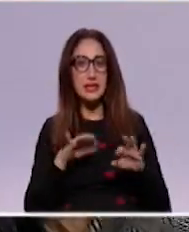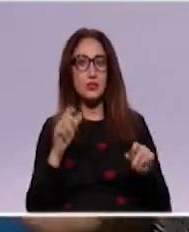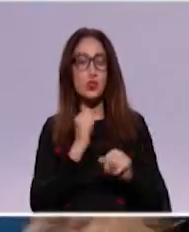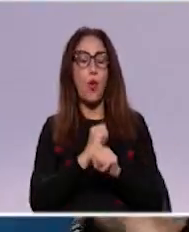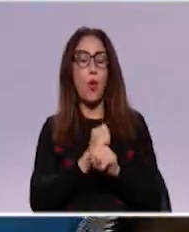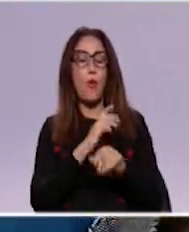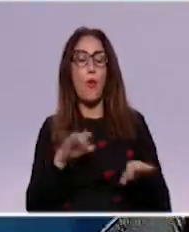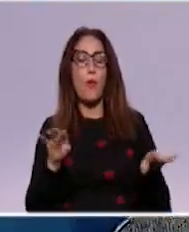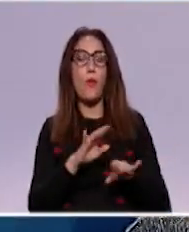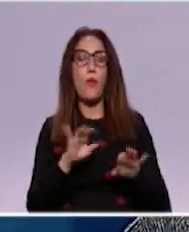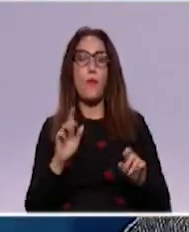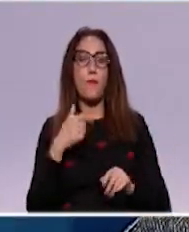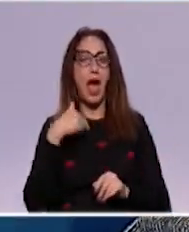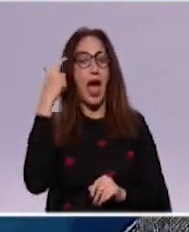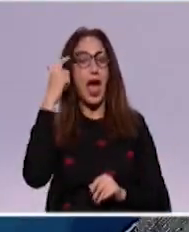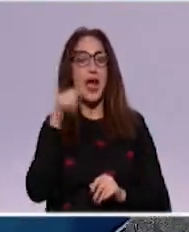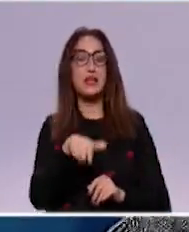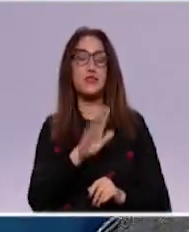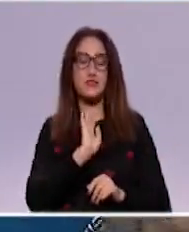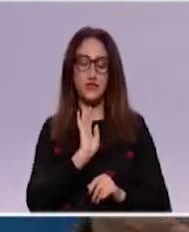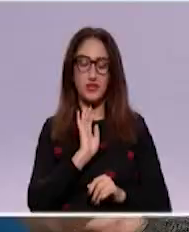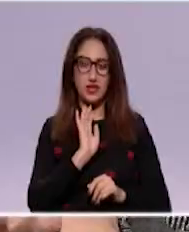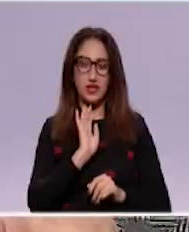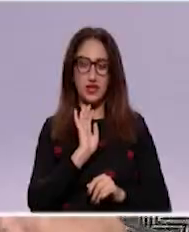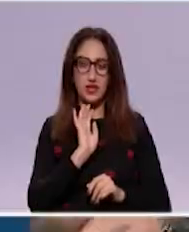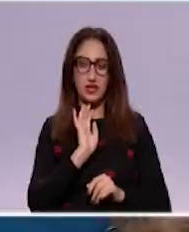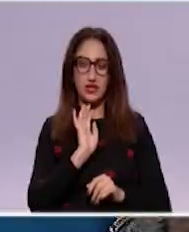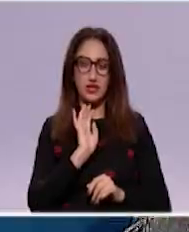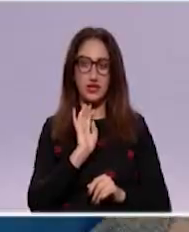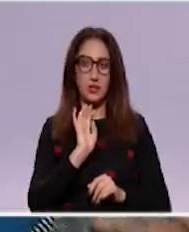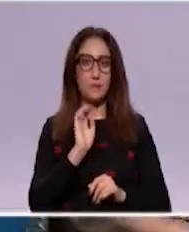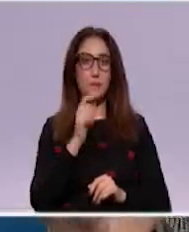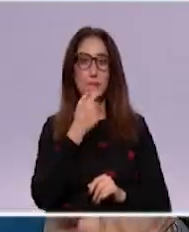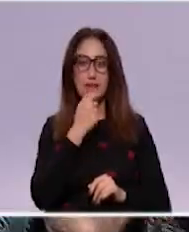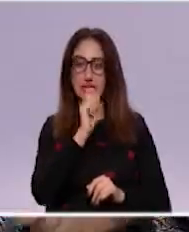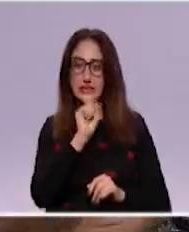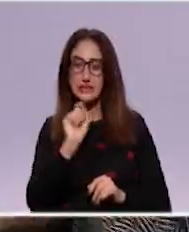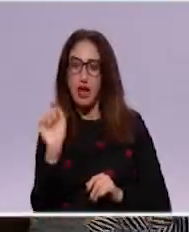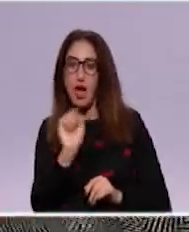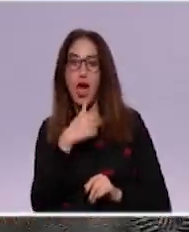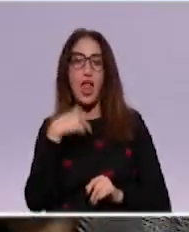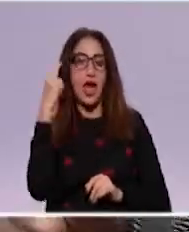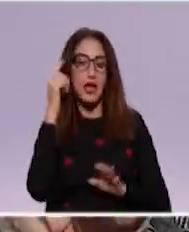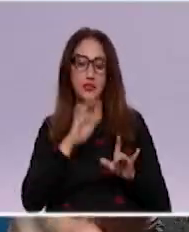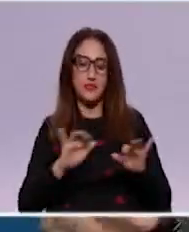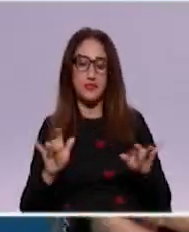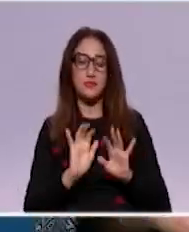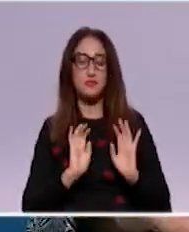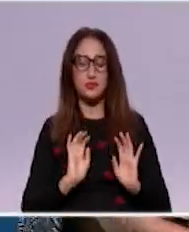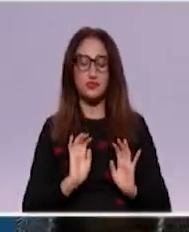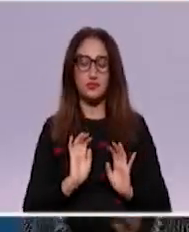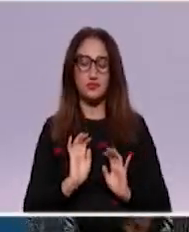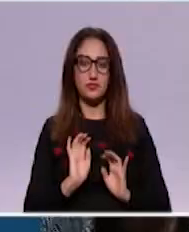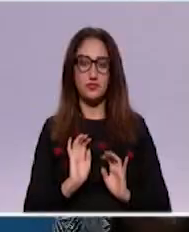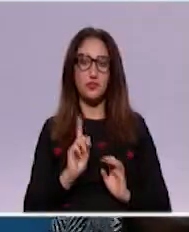ايه الحاجات اللي انا اعرفها، سترينجر ان ذا نايت، في جو اواي، نبكيت بقى مش عارف. هو